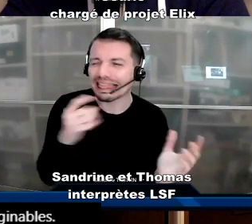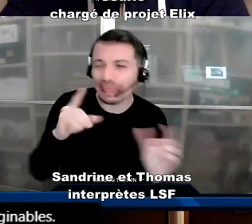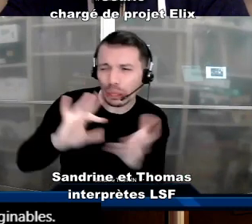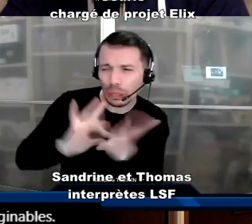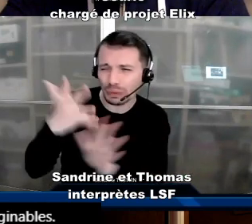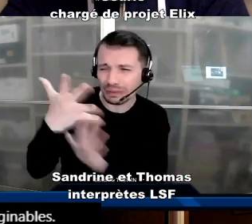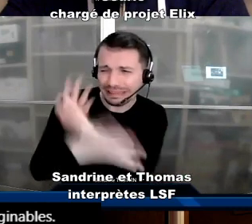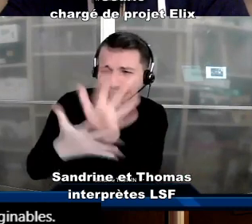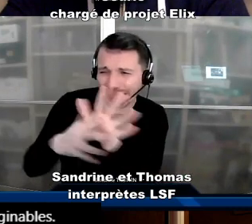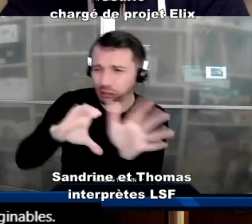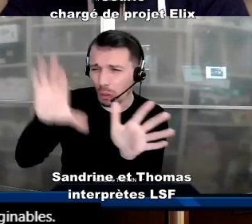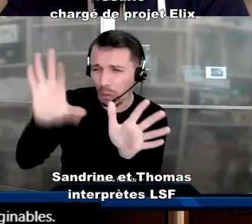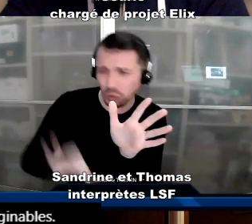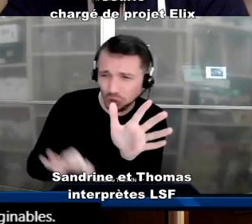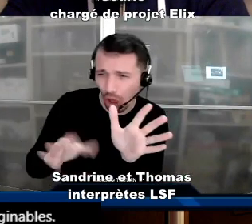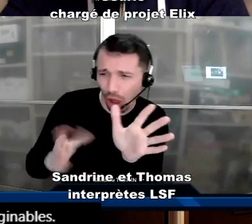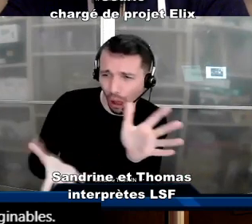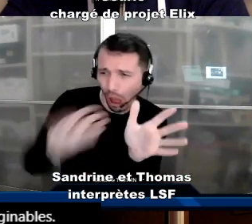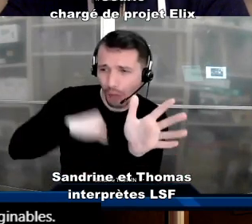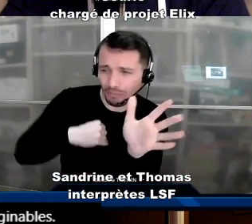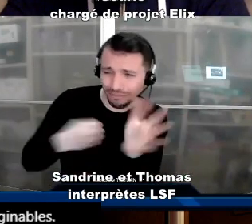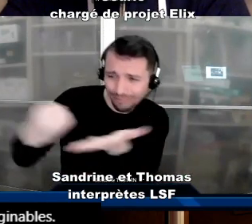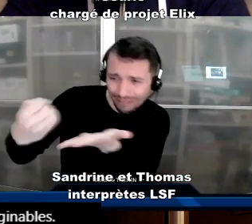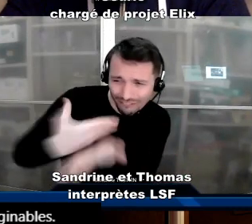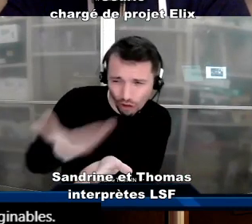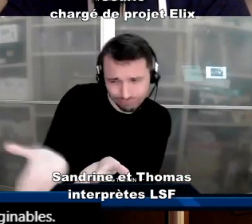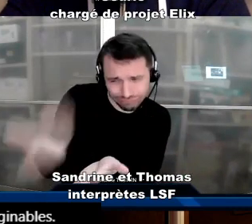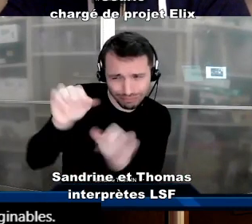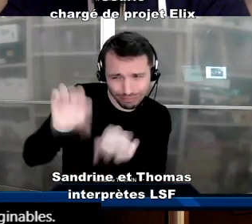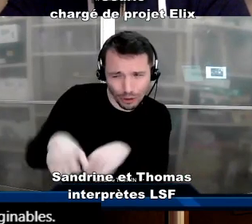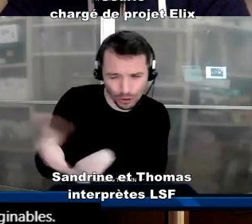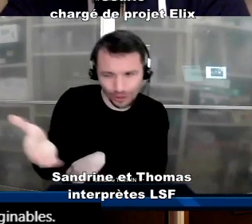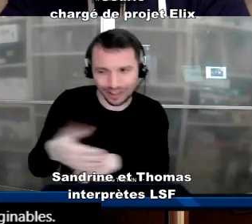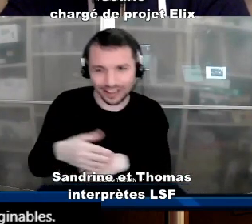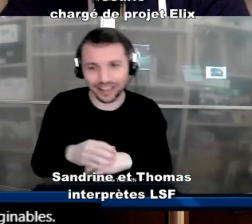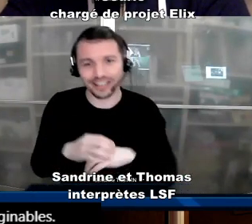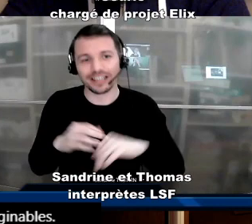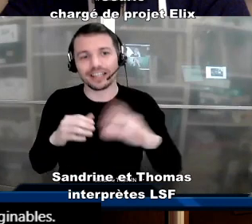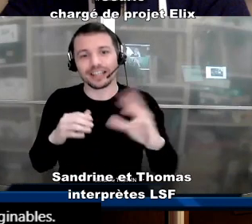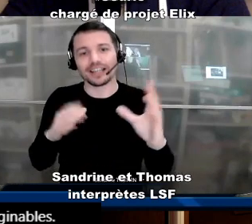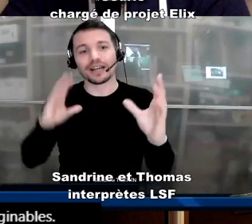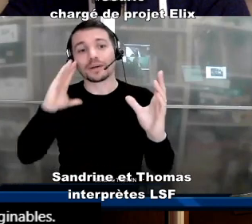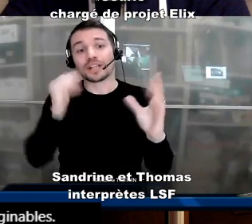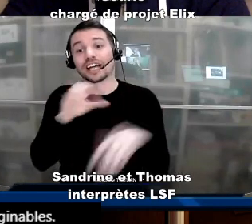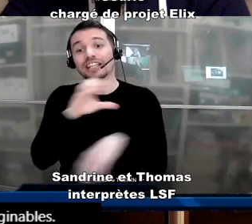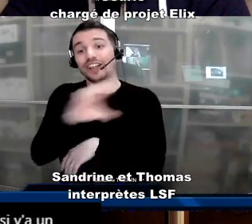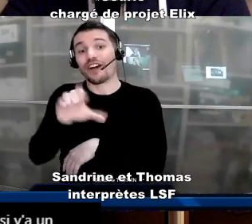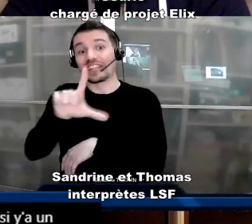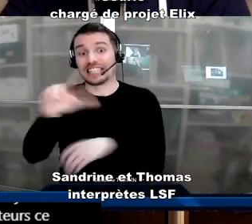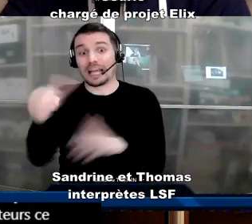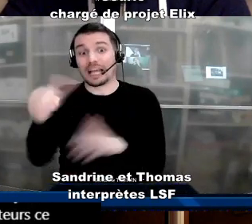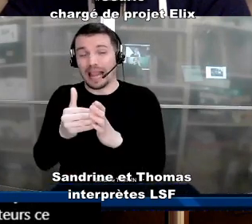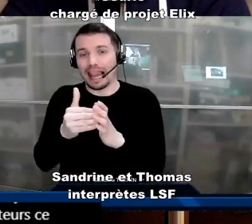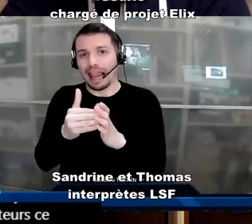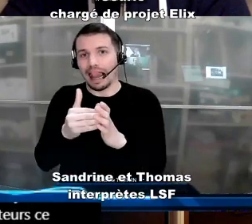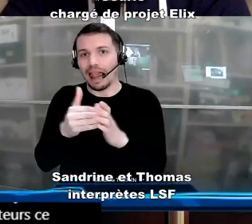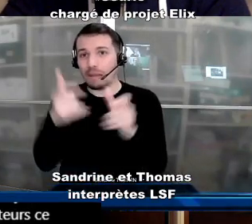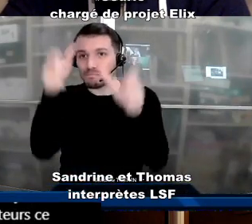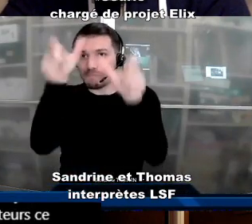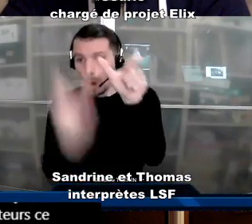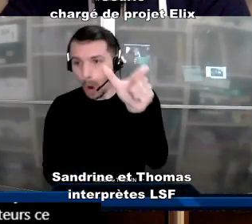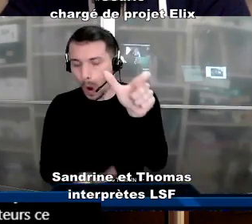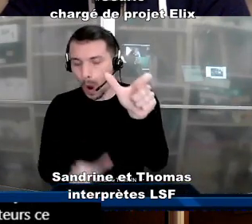preneurs. Mais voilà, donc dans ces 125 000 entrées de lexique, on sait que voilà, il y a pas mal d'entrées qu'on ne